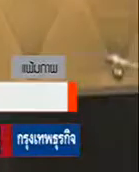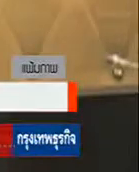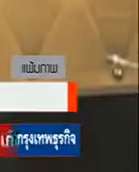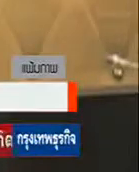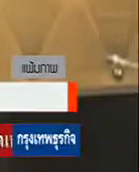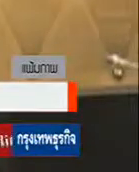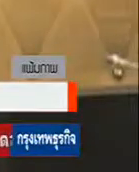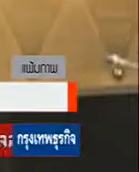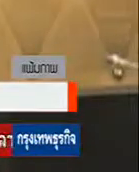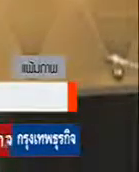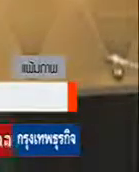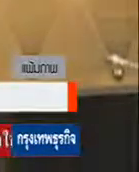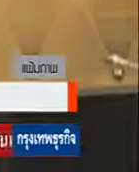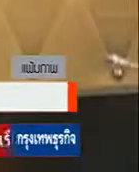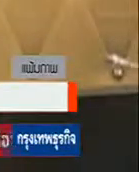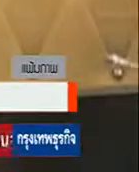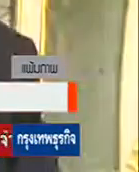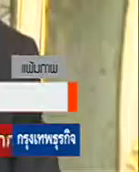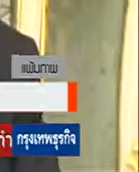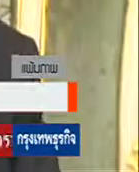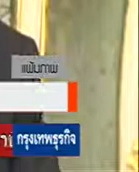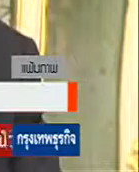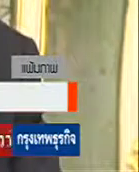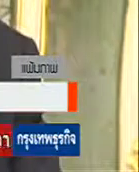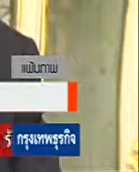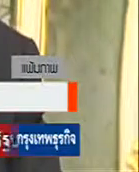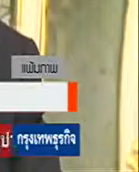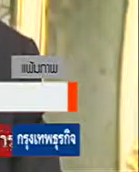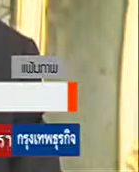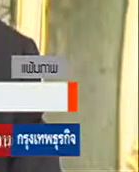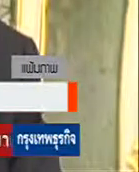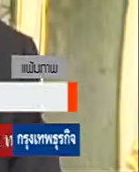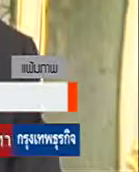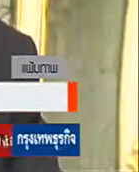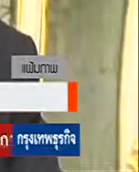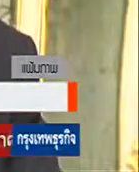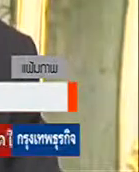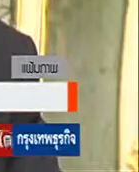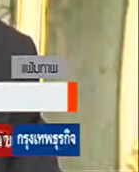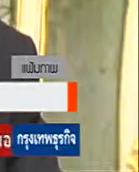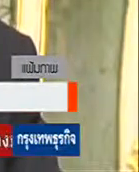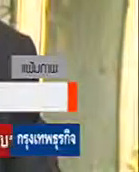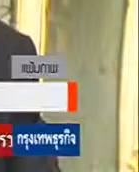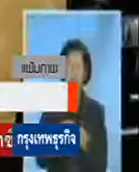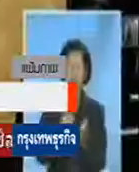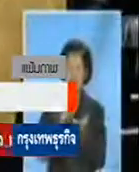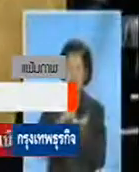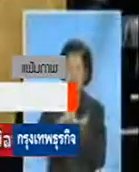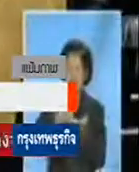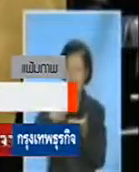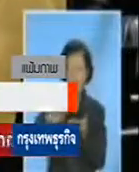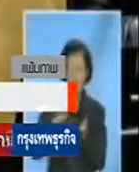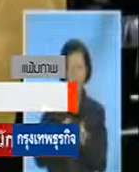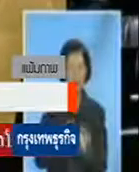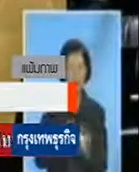ณากรณีถอดถอนนายสมศักดิ์เกียรติสุรนันท์อดีตประธานรัฐสภาและนายนิคมไวรัตพาณิชย์อดีตรองประธานรัฐ